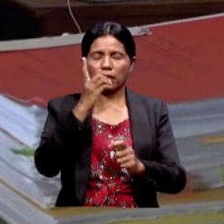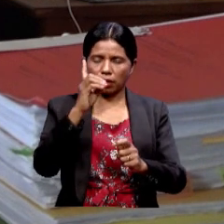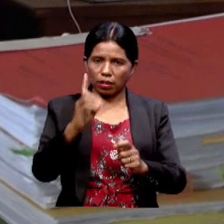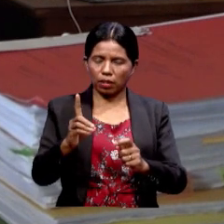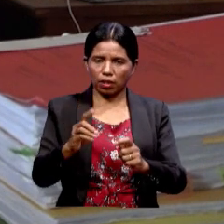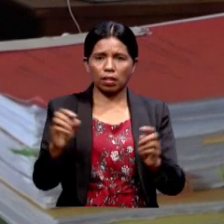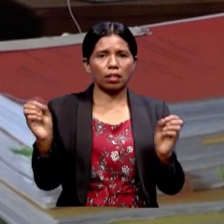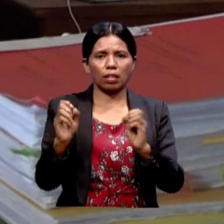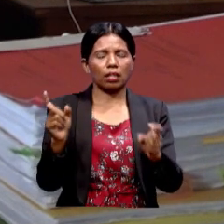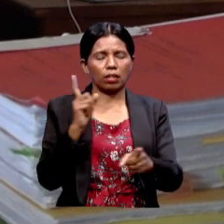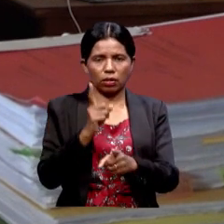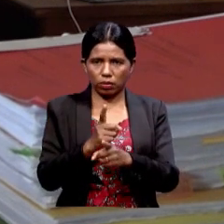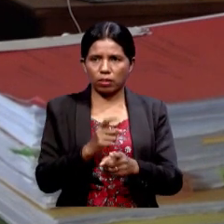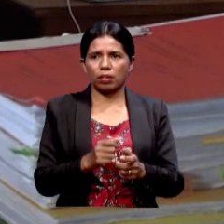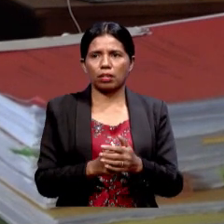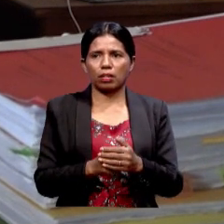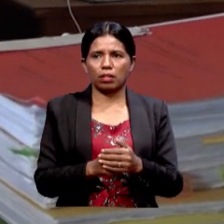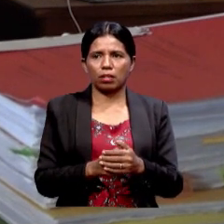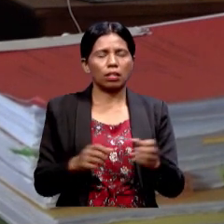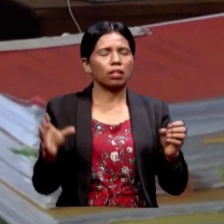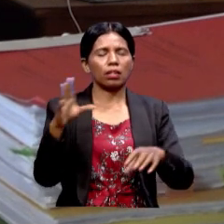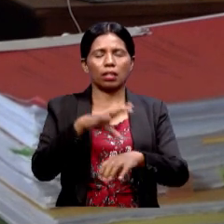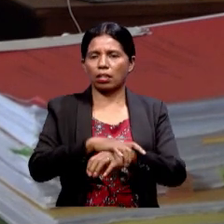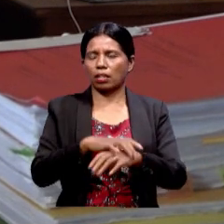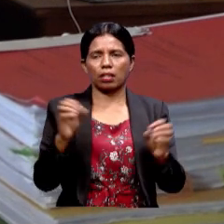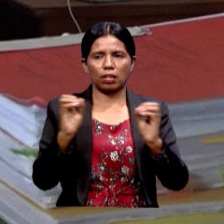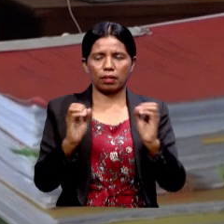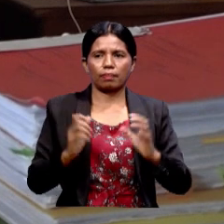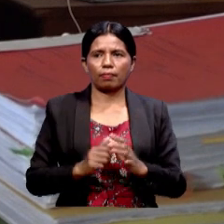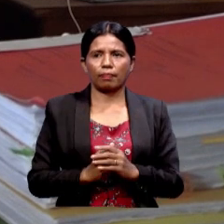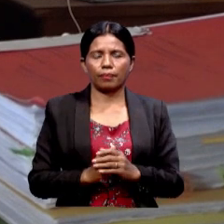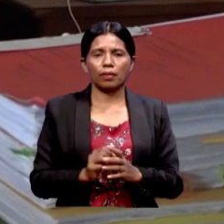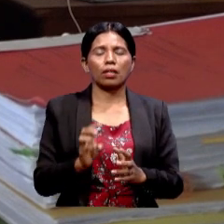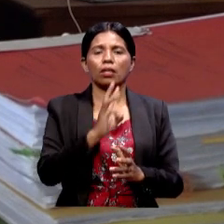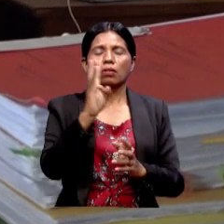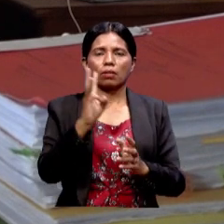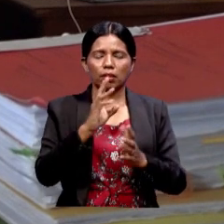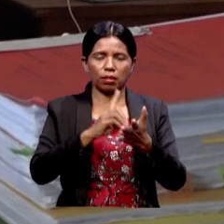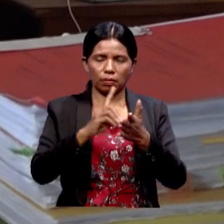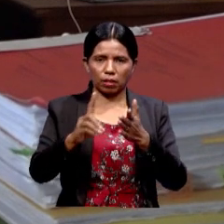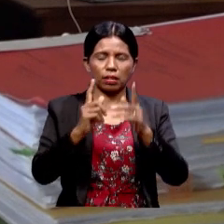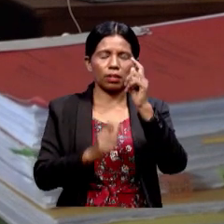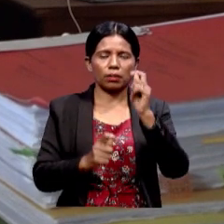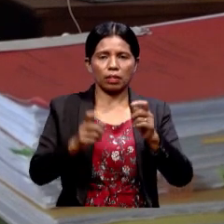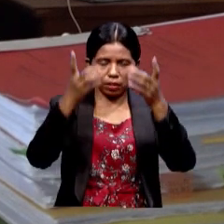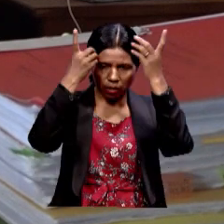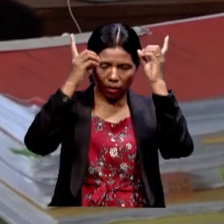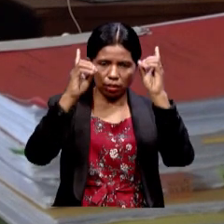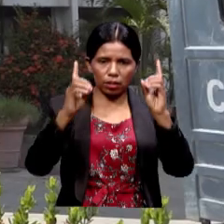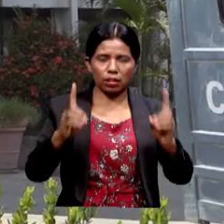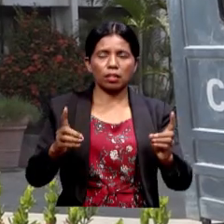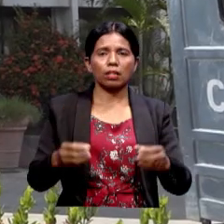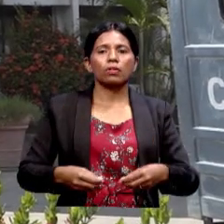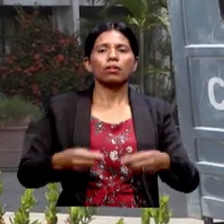ilegal, signifikan itu mana detensi yang lain ya? Ia kuarta semana ini tribunal distrital Delhi decidi liberta total